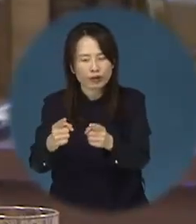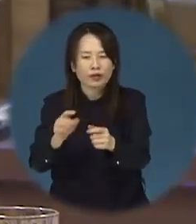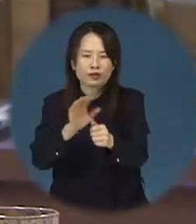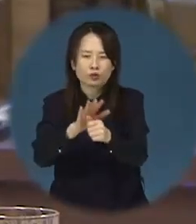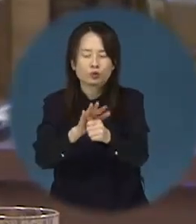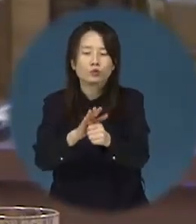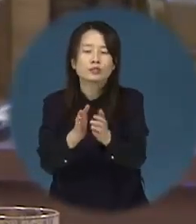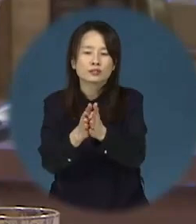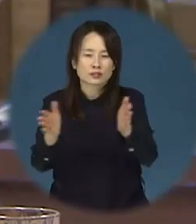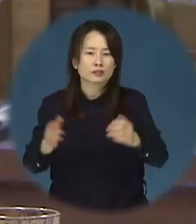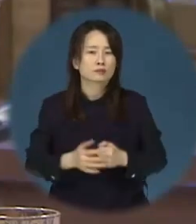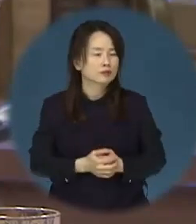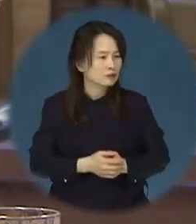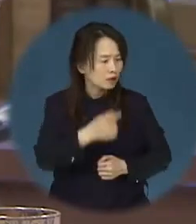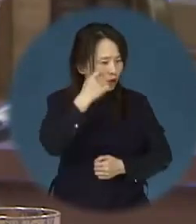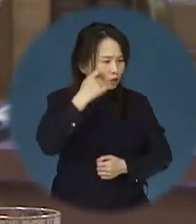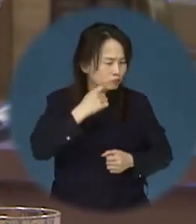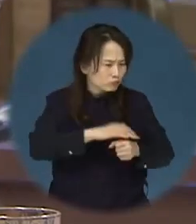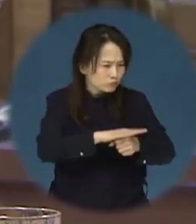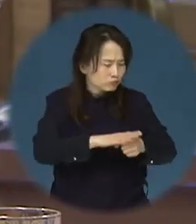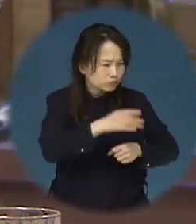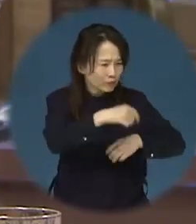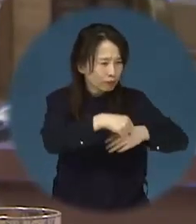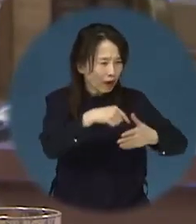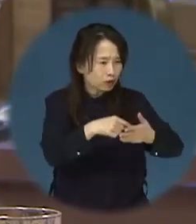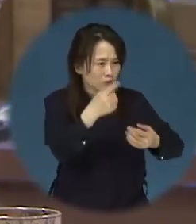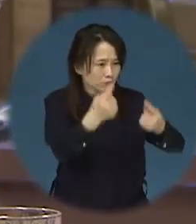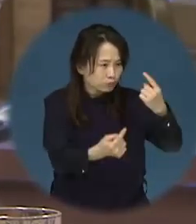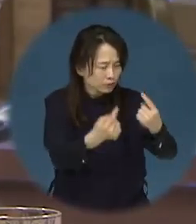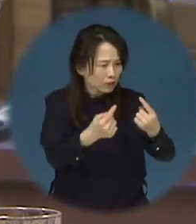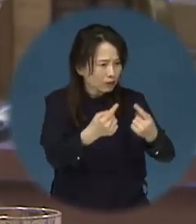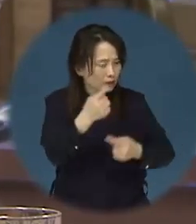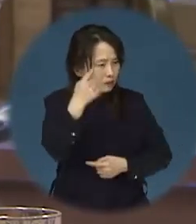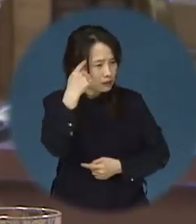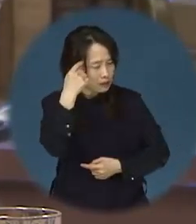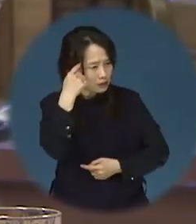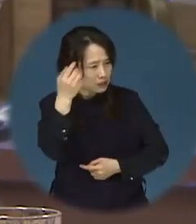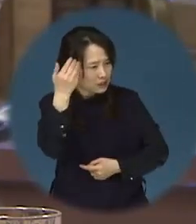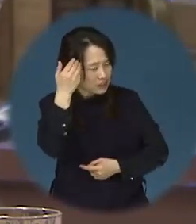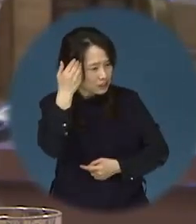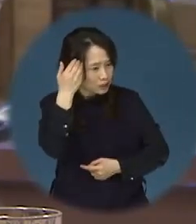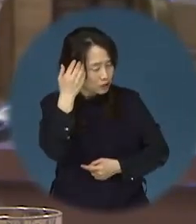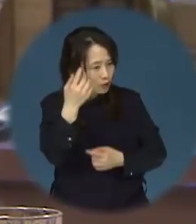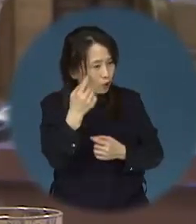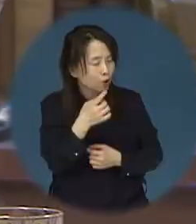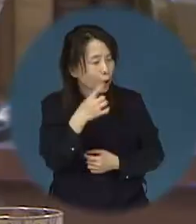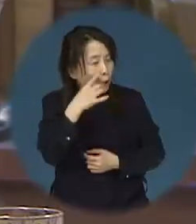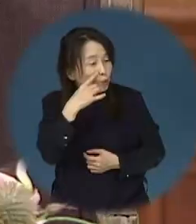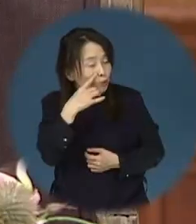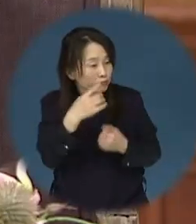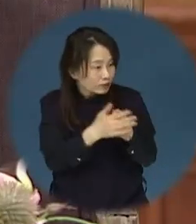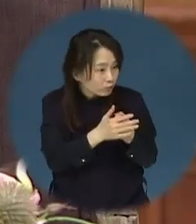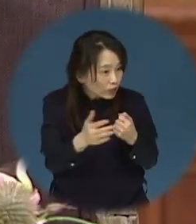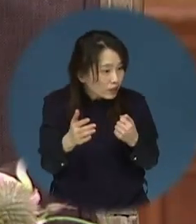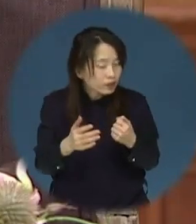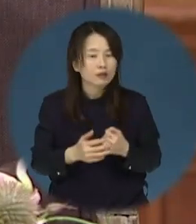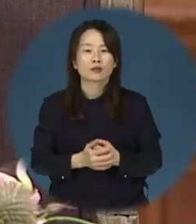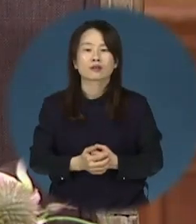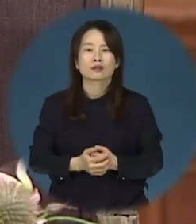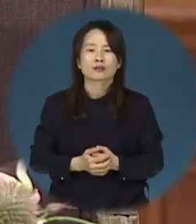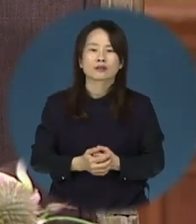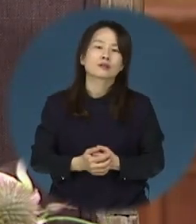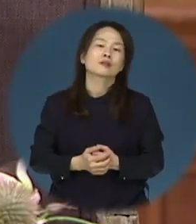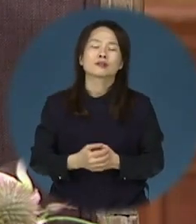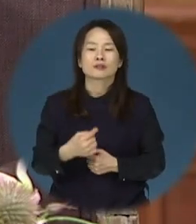이런 거라기보다는 의사로서의 지적 호기심? 근데 일단 돕기가 어려울 것 같다는 생각이 들었어요. 가난은